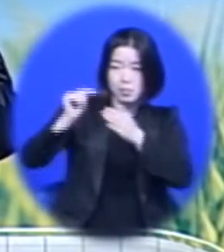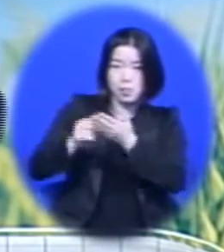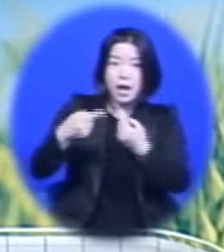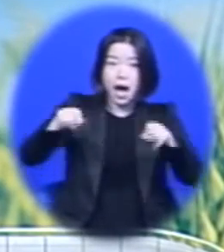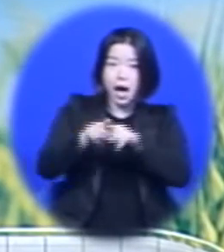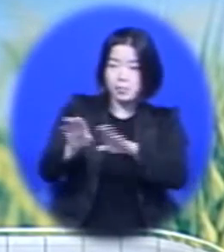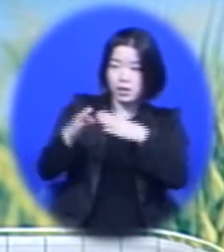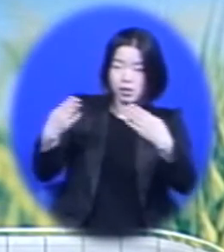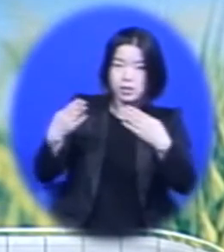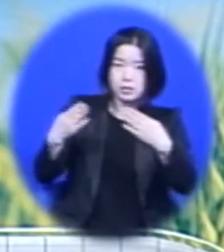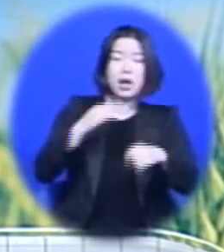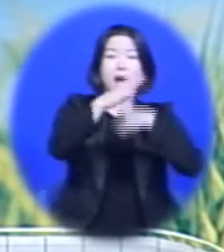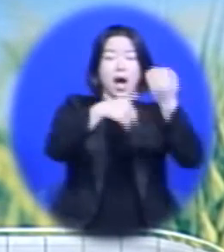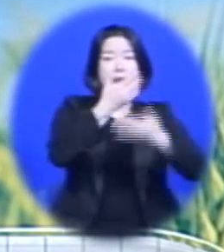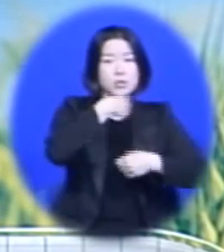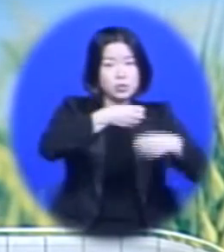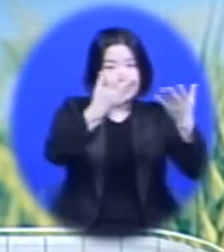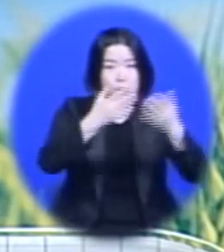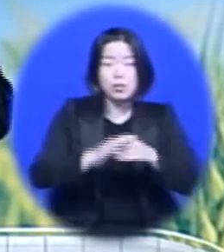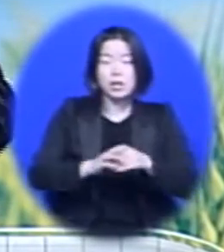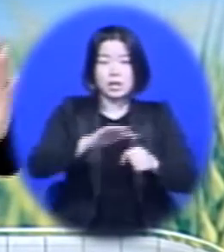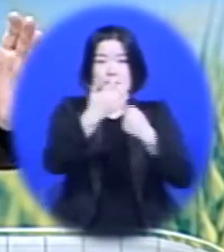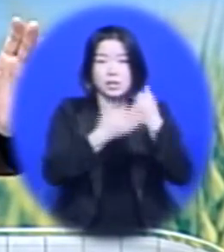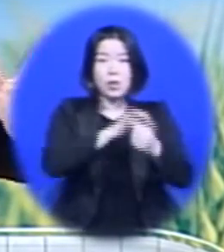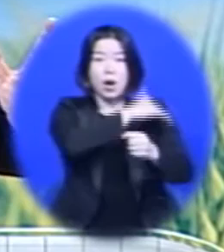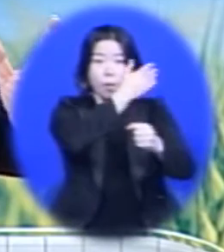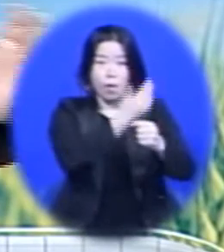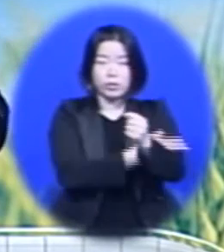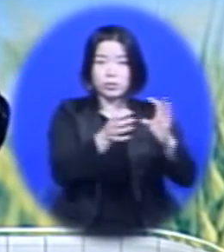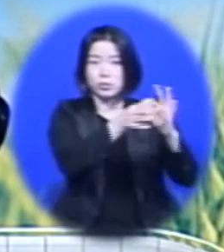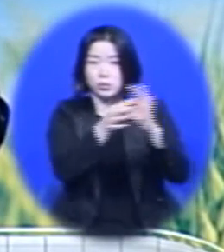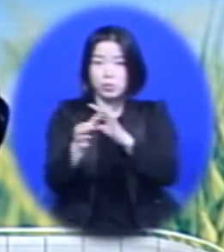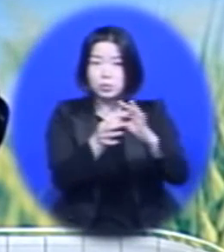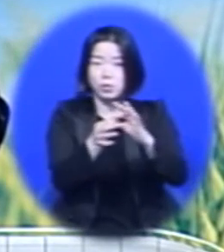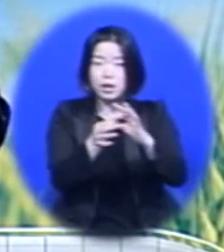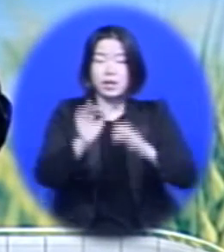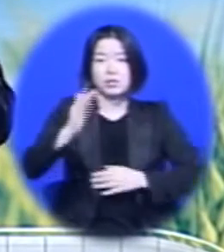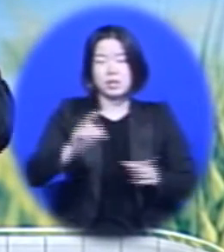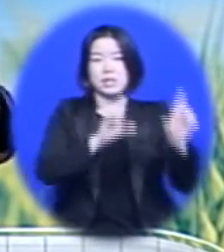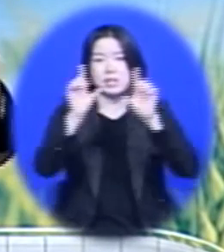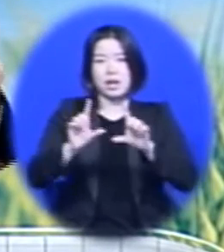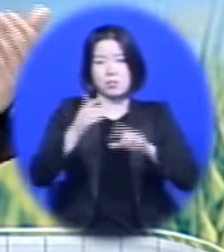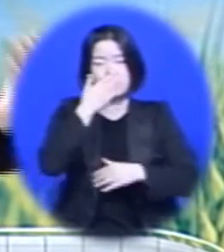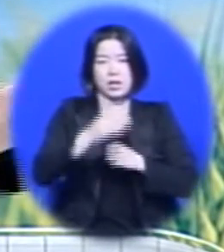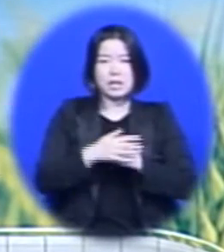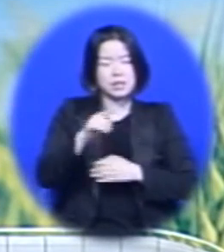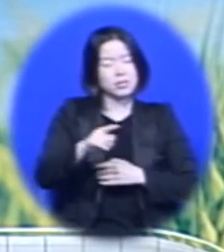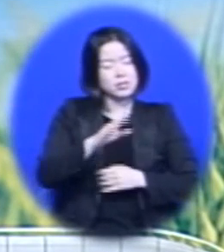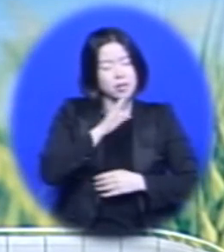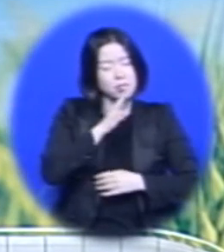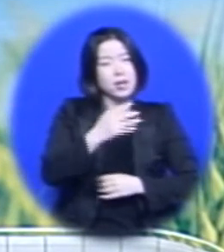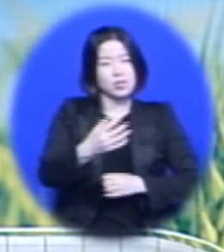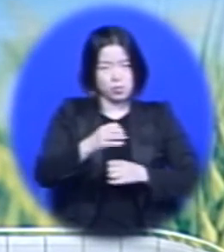우리는 하나님의 축복과 은혜와 권능의 통로가 되는 삶을 살게 됩니다. 여러분, 이것은 정말 놀라운